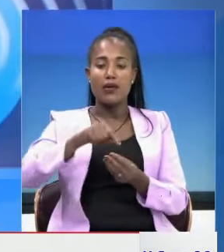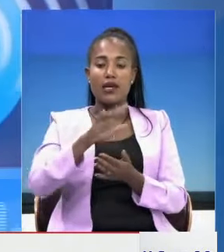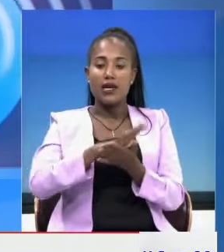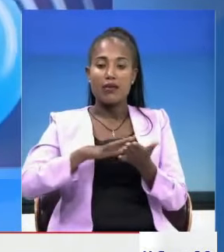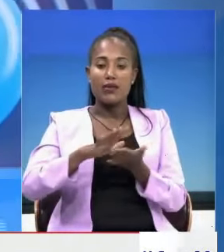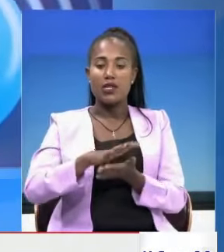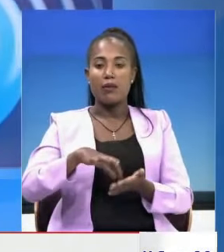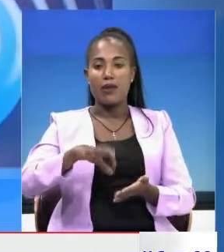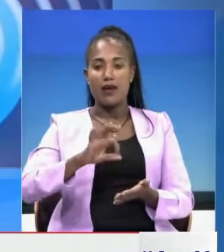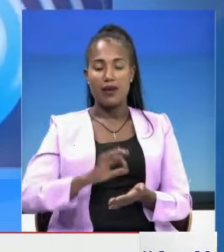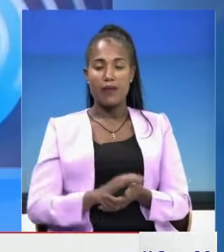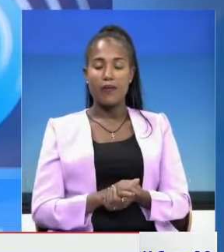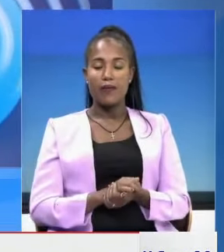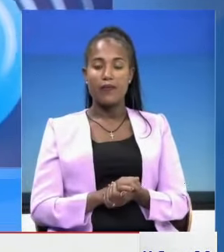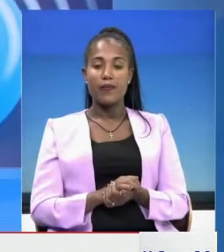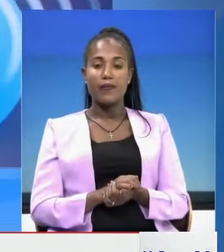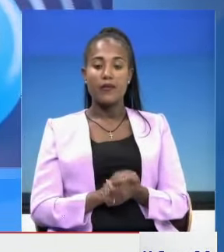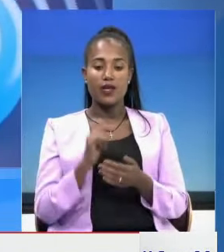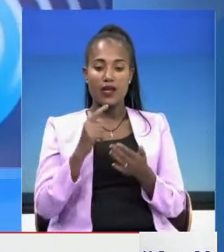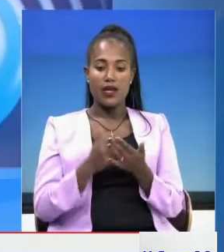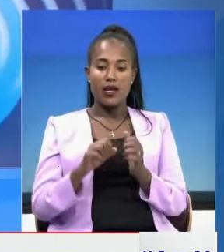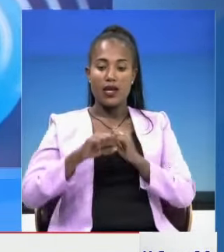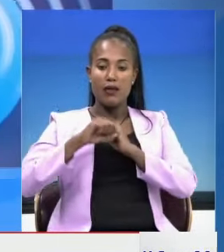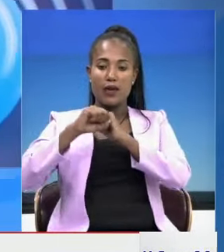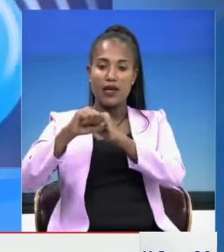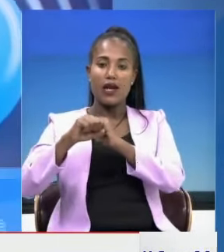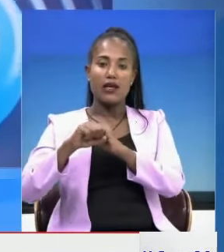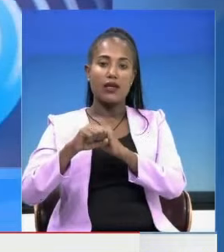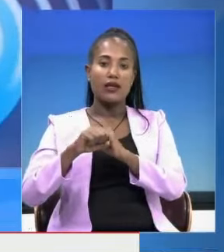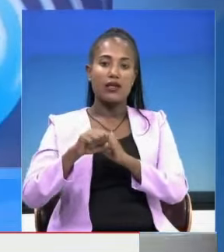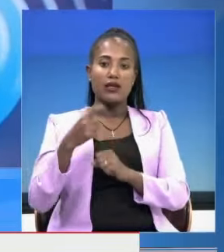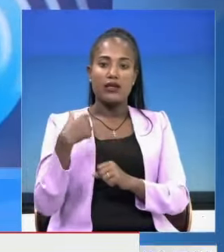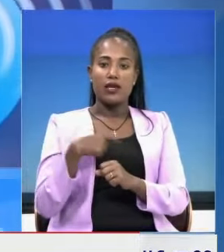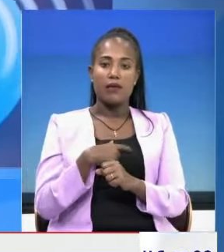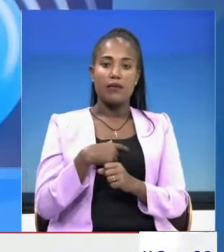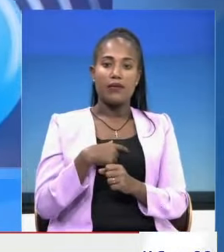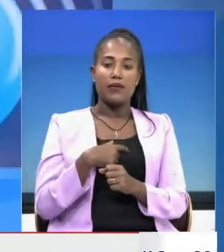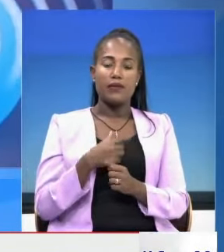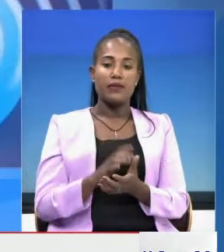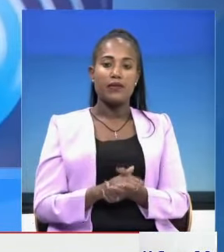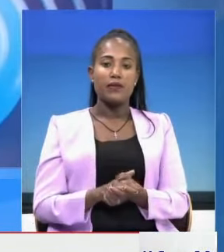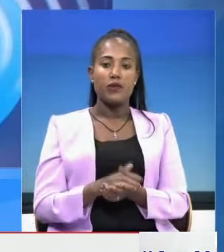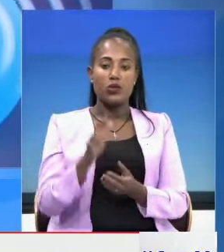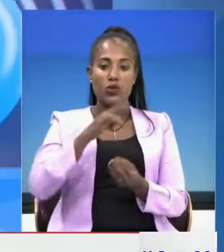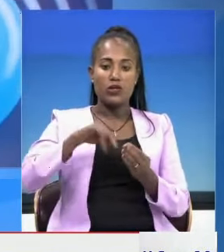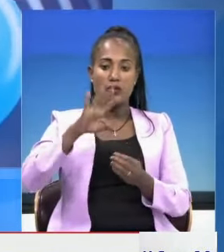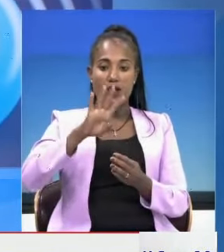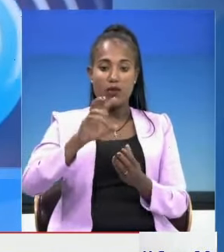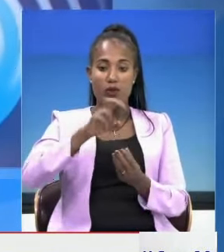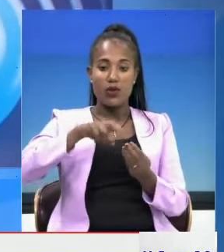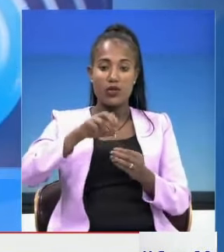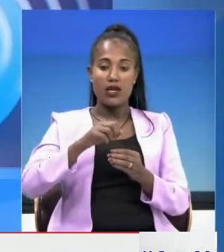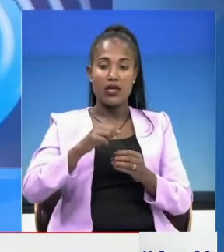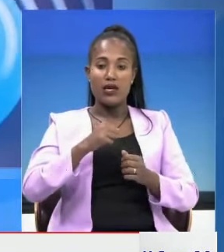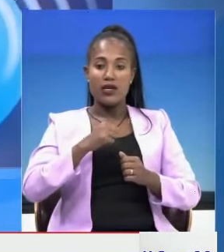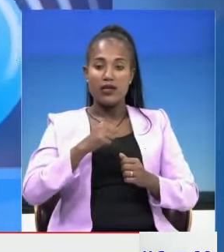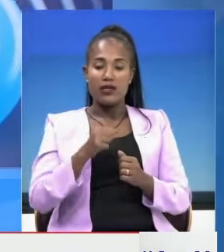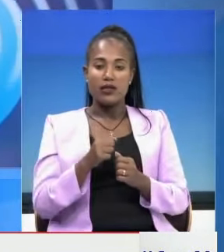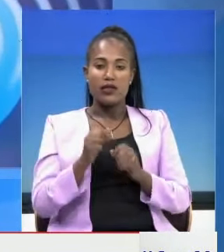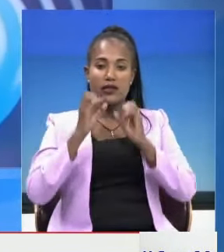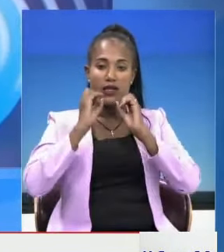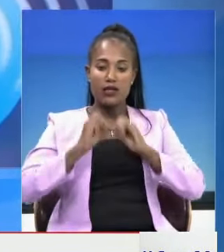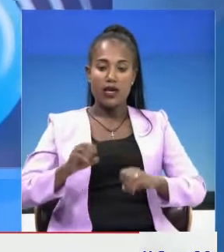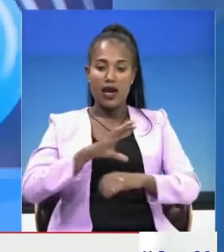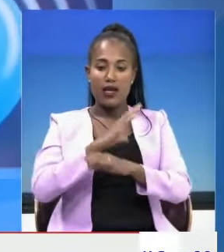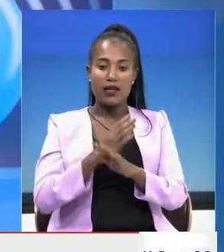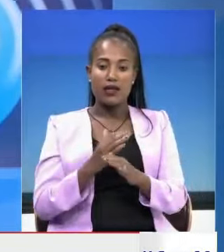ነው የሚገኙ። ይህን ለመከላከል እኛም እንደ ዞናችን በአራት ወረዳዎች ላይ የጸጥታ ኃይል አስተማርተን